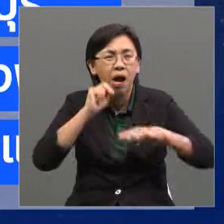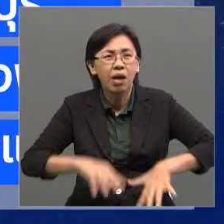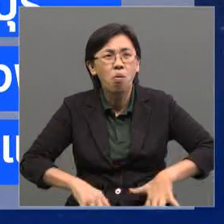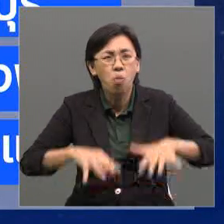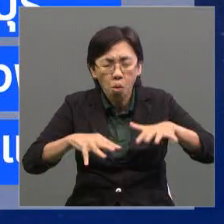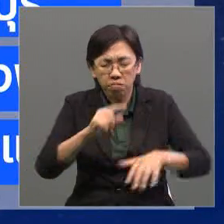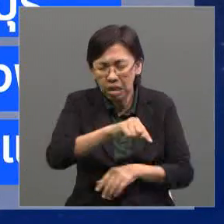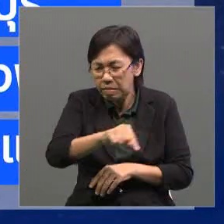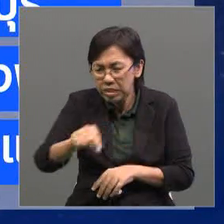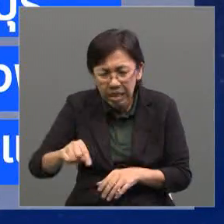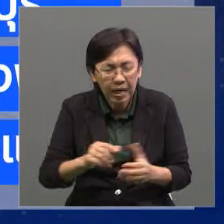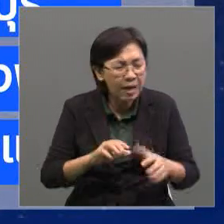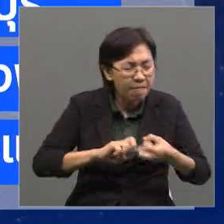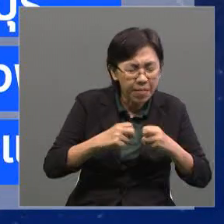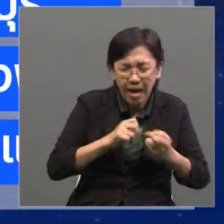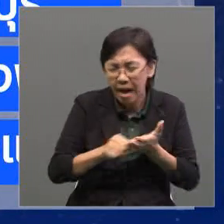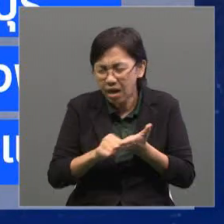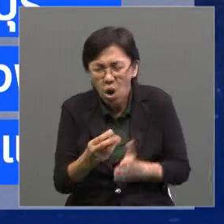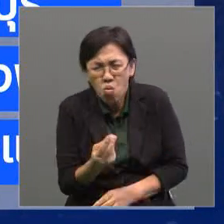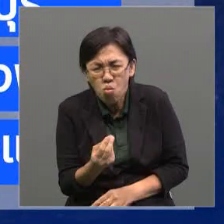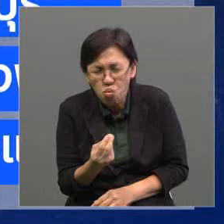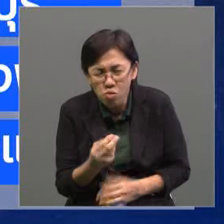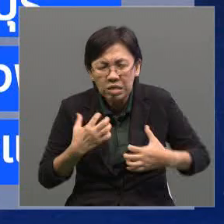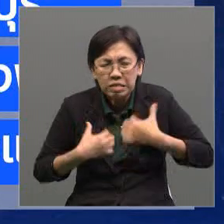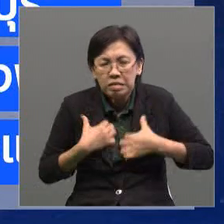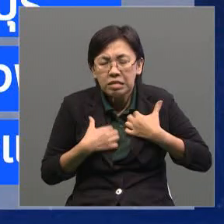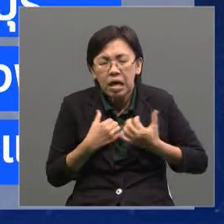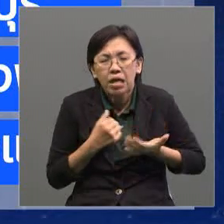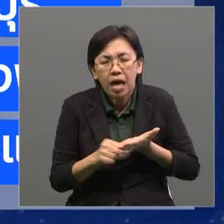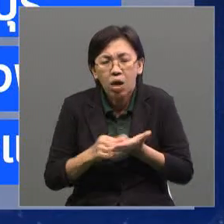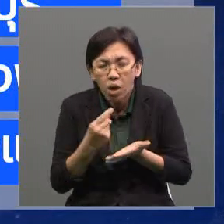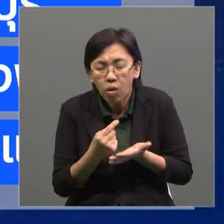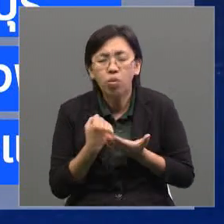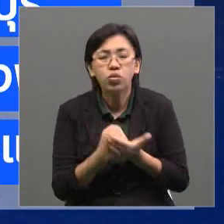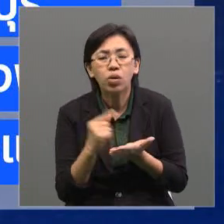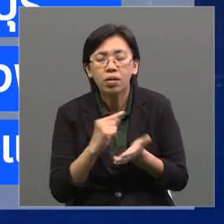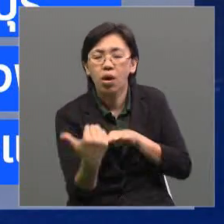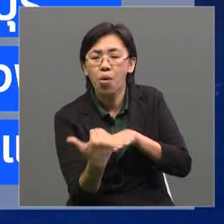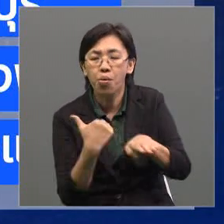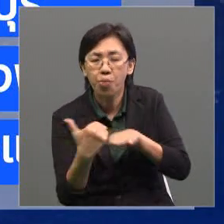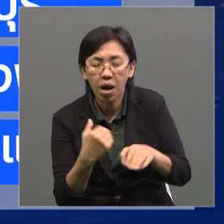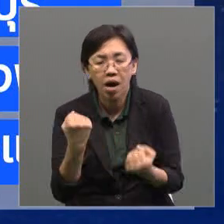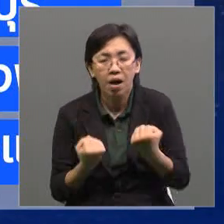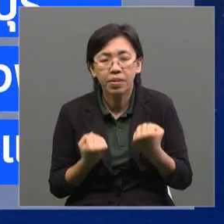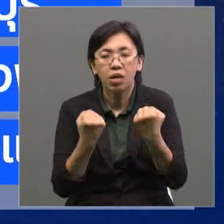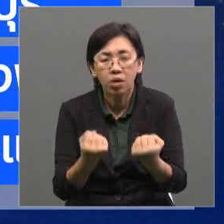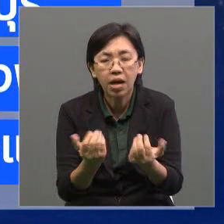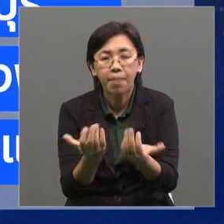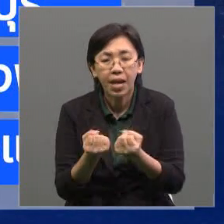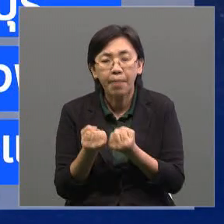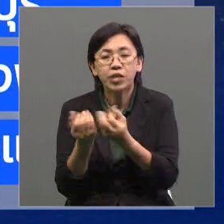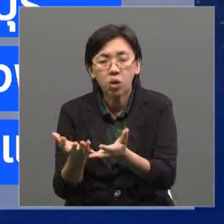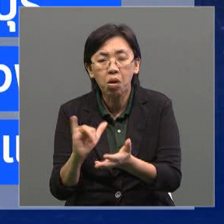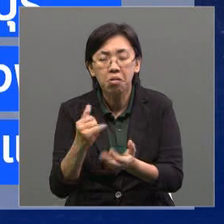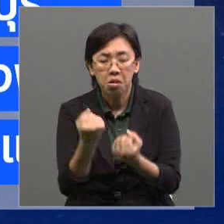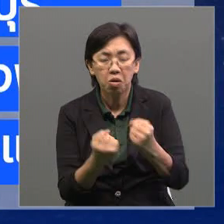มในจุดเสี่ยงบรรเทาความเดือดร้อนประชาชนให้ได้เร็วขึ้นไม่ว่าจะเป็นอำนวยความสะดวกด้านการจราจรจัดรถไปรับส่งประชาชนหรือเว